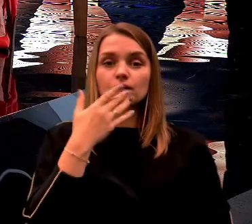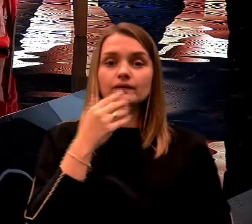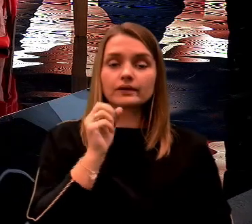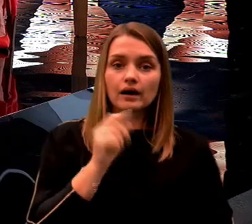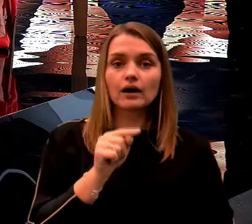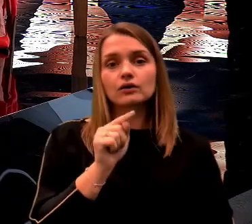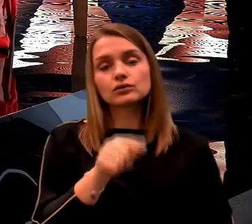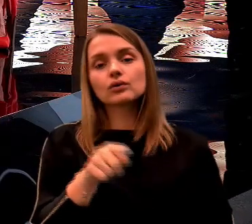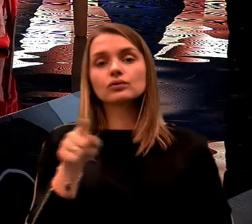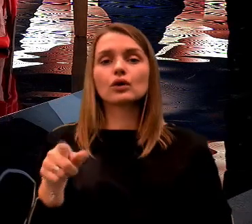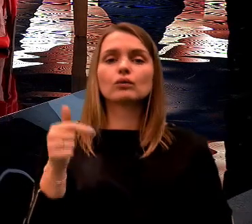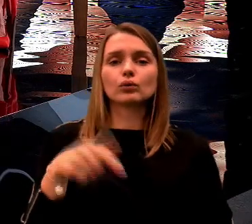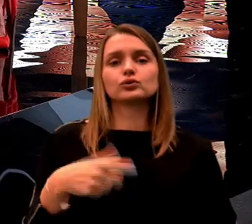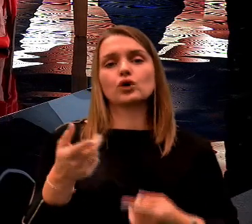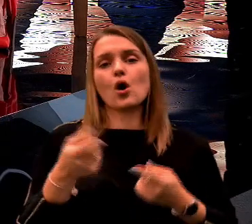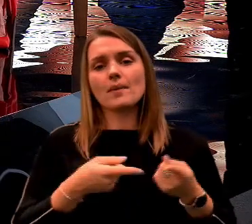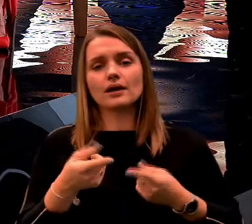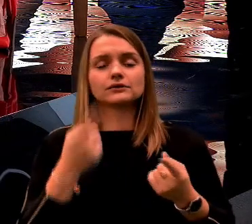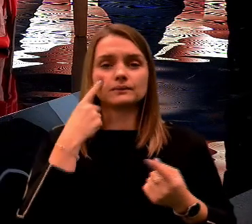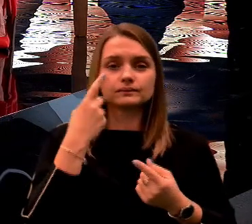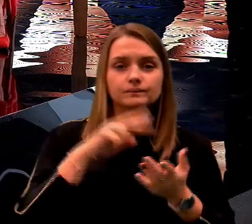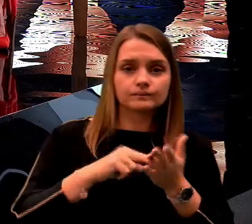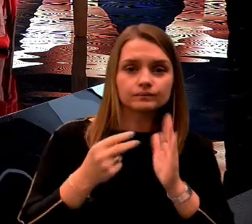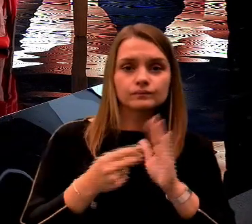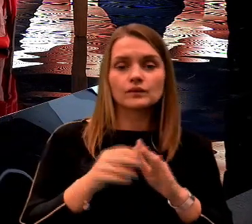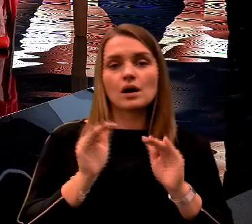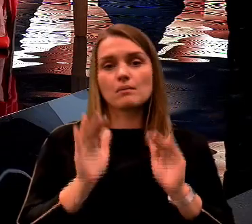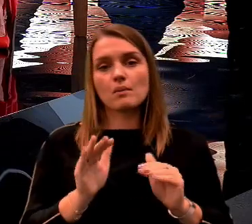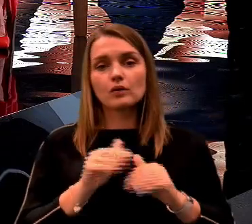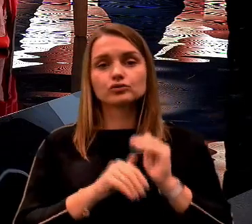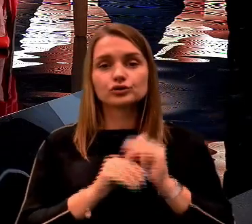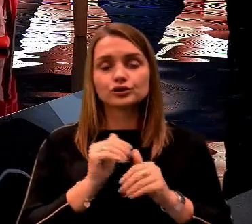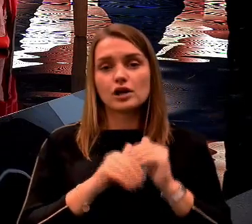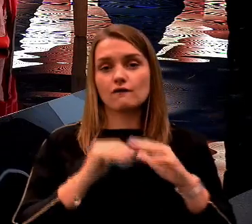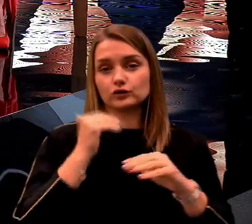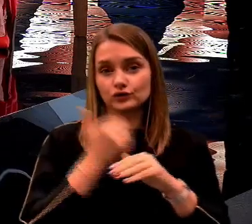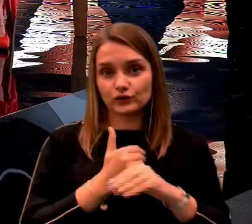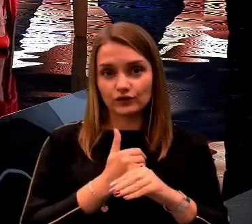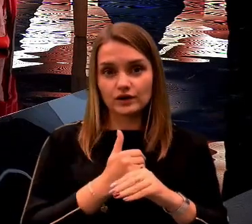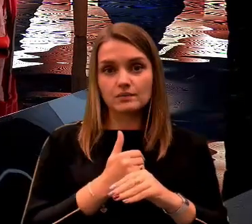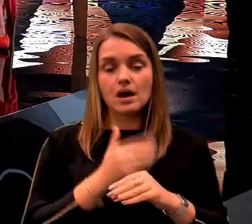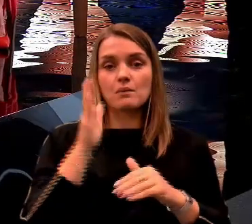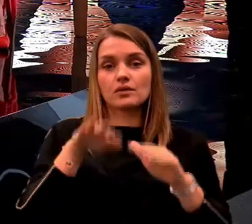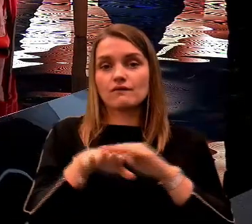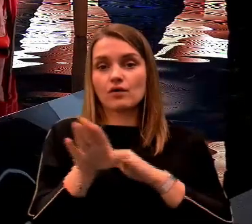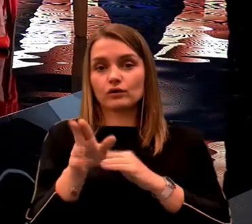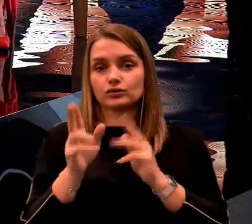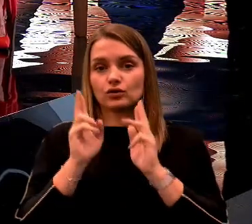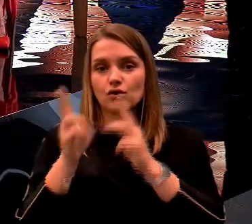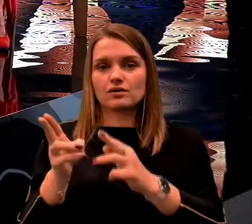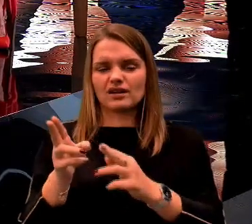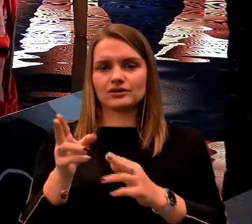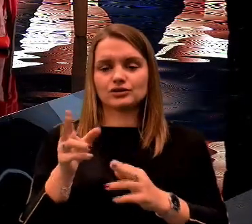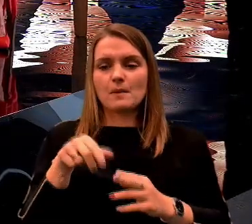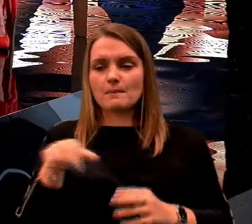nasza korporacja wprowadza właśnie szczęśliwość w firmie. po czym wychodzili na korytarz i mówią, Gucio, nic z